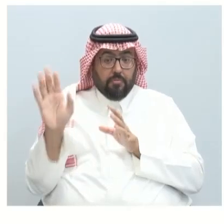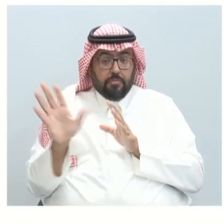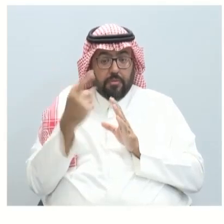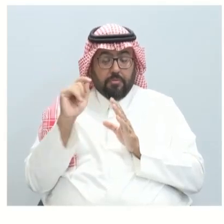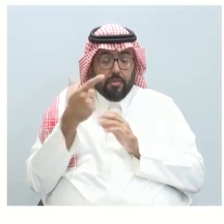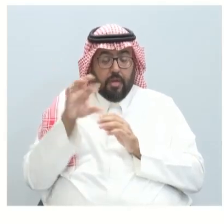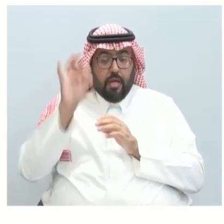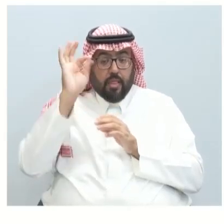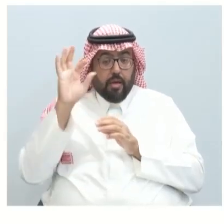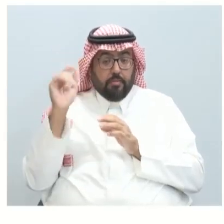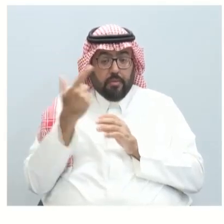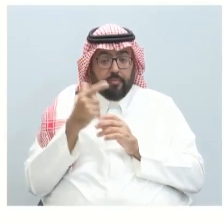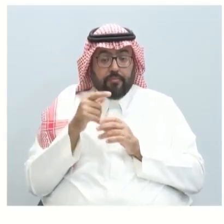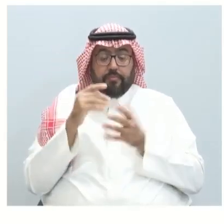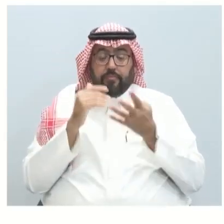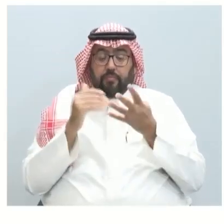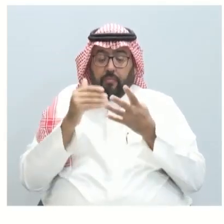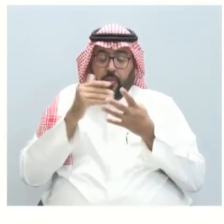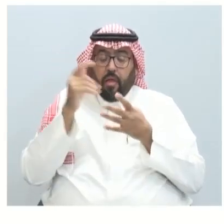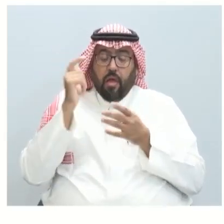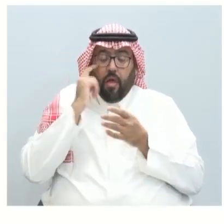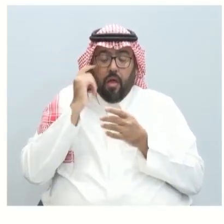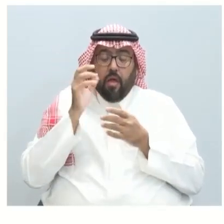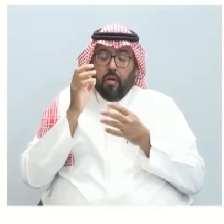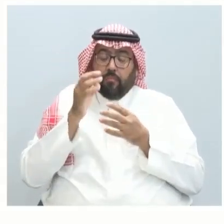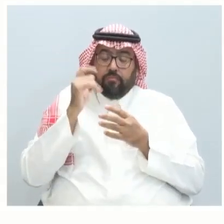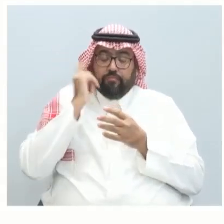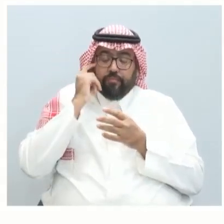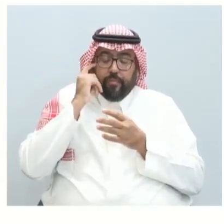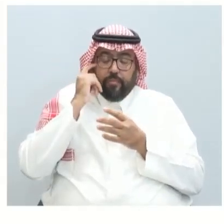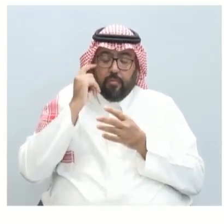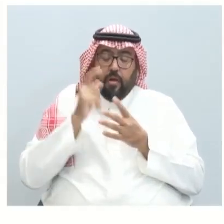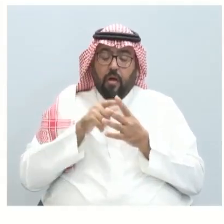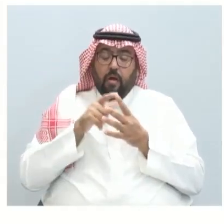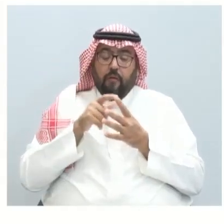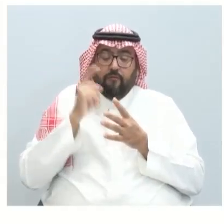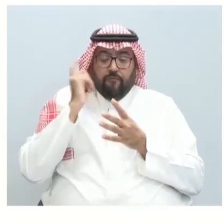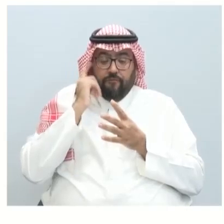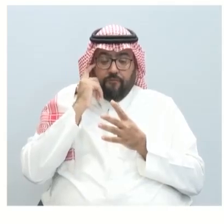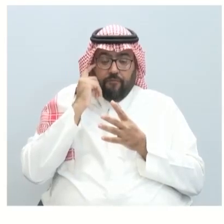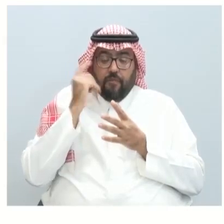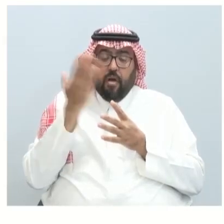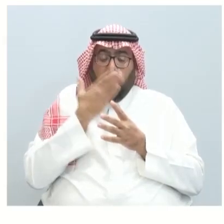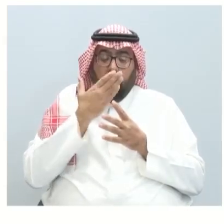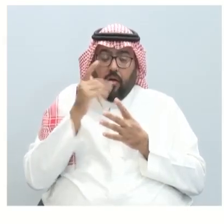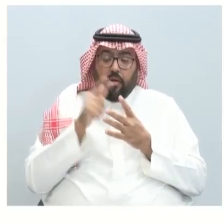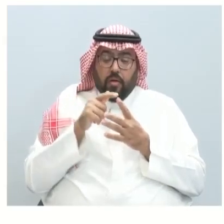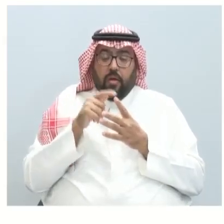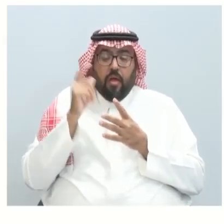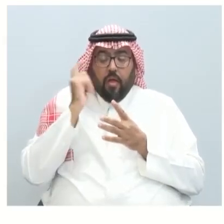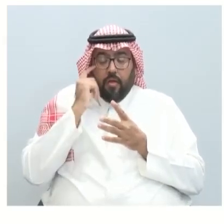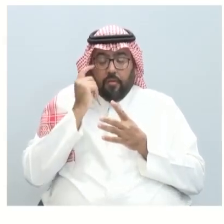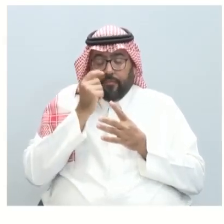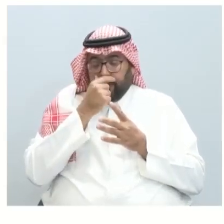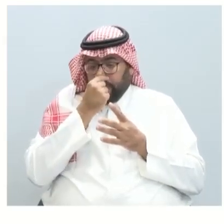اختيار لابد ان نتبع مجموعه من الخطوات الخطوه الاولى هنا اولا اقرا كي تجد